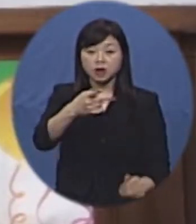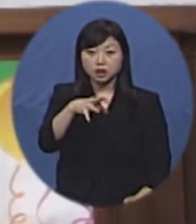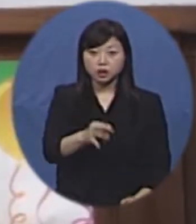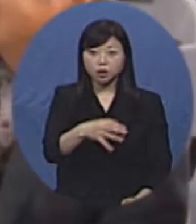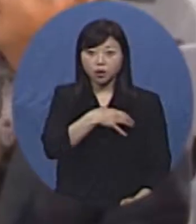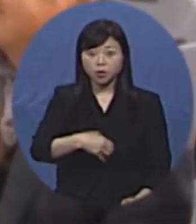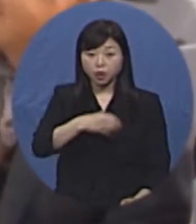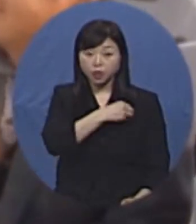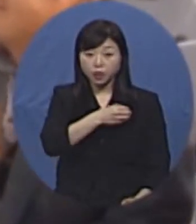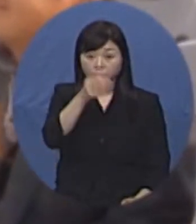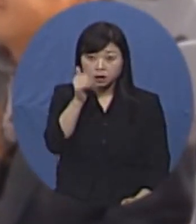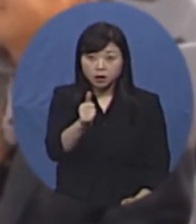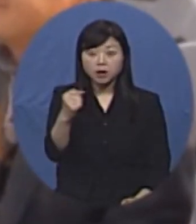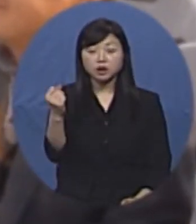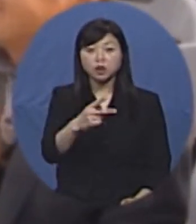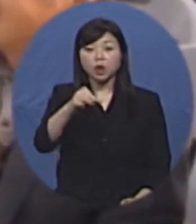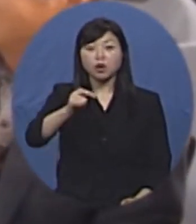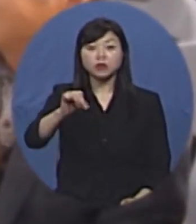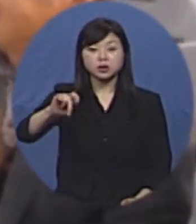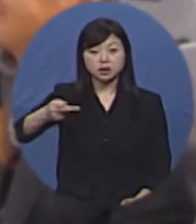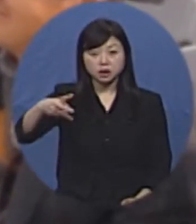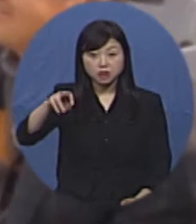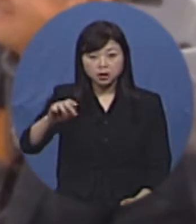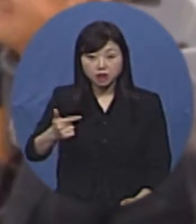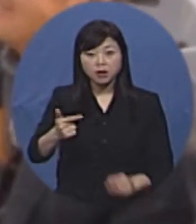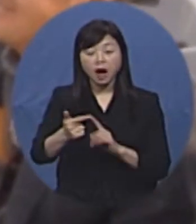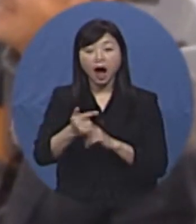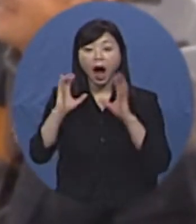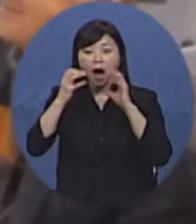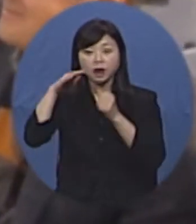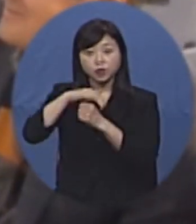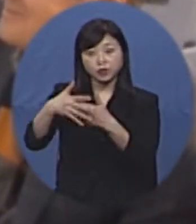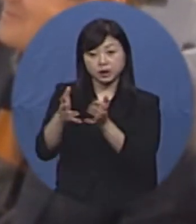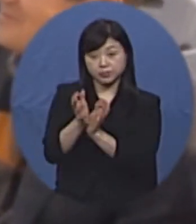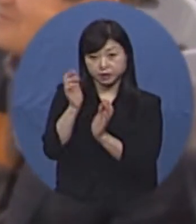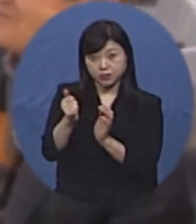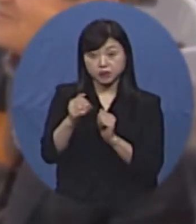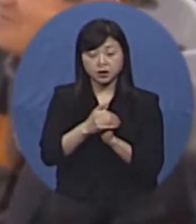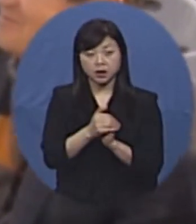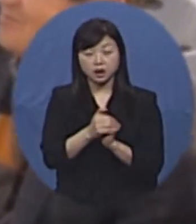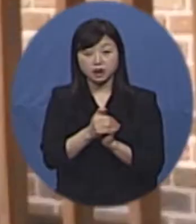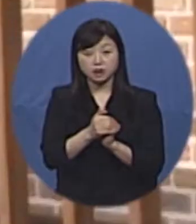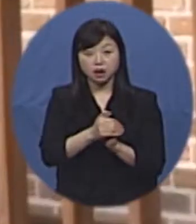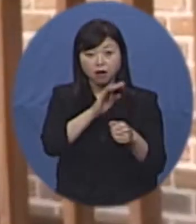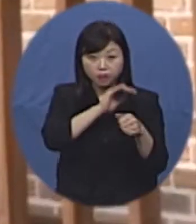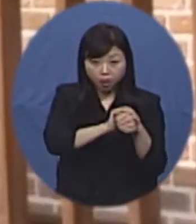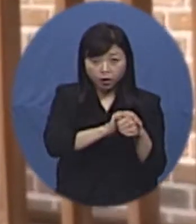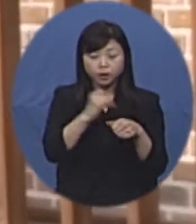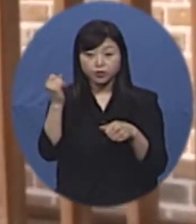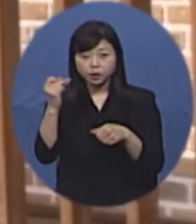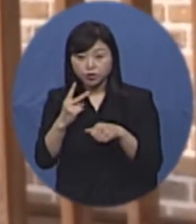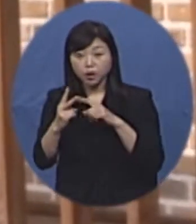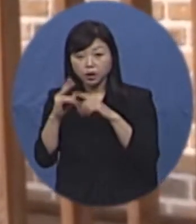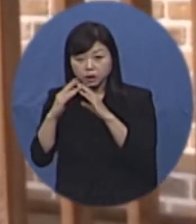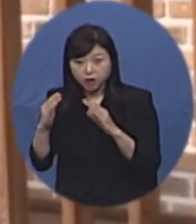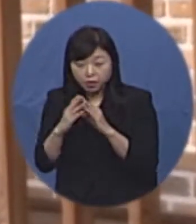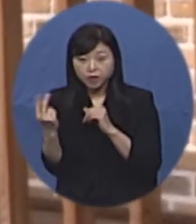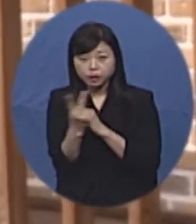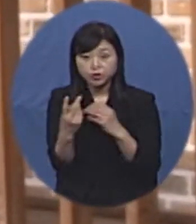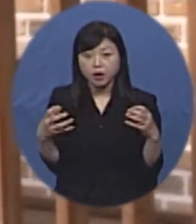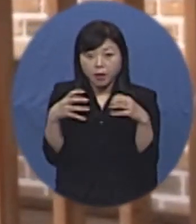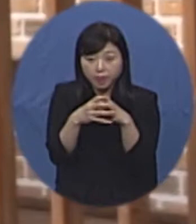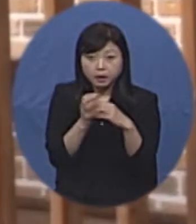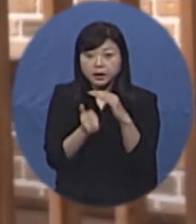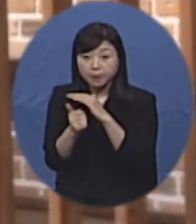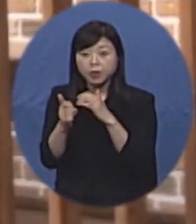의원과 경북도청의 권철원 아동팀장 등 전남과 경북의 주요 인사들이 참가해 지속적인 봉사와 지역의